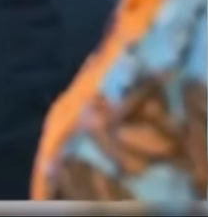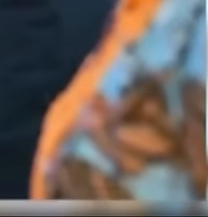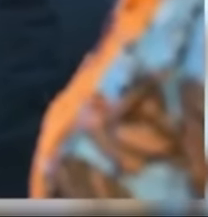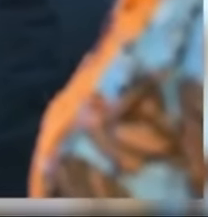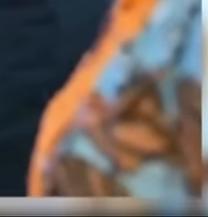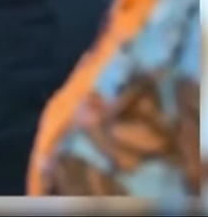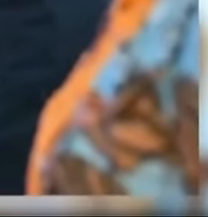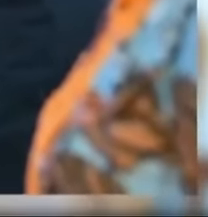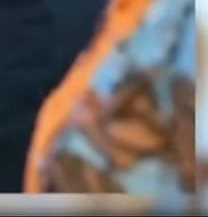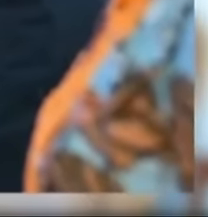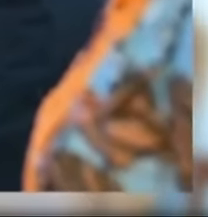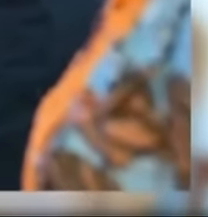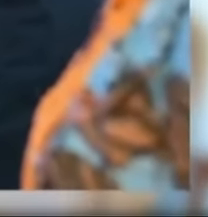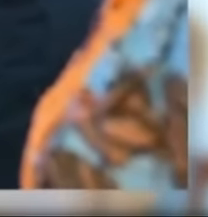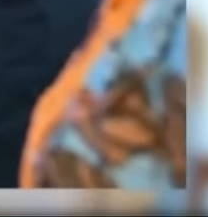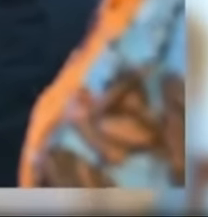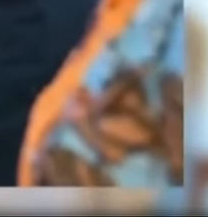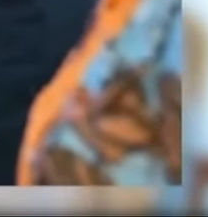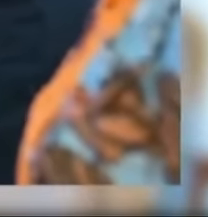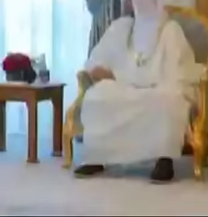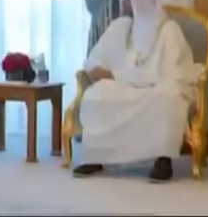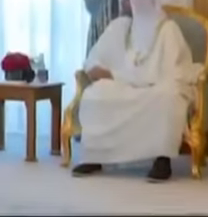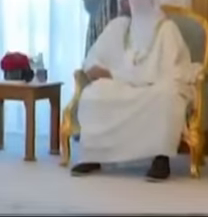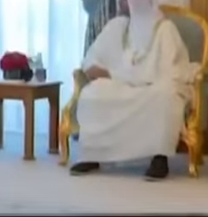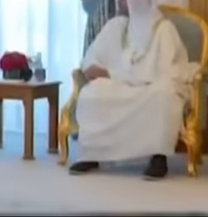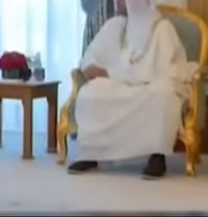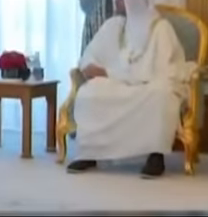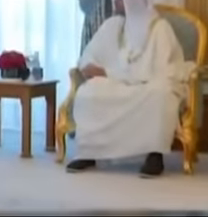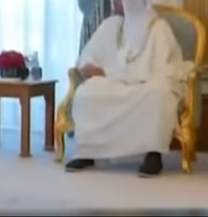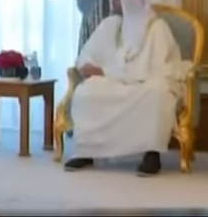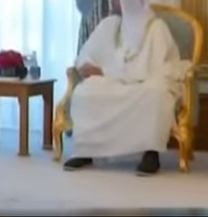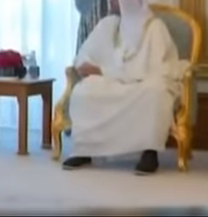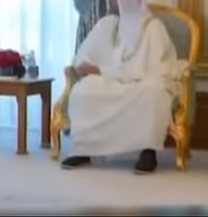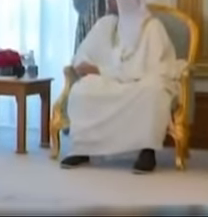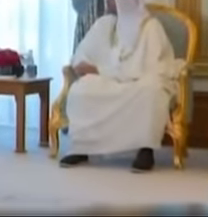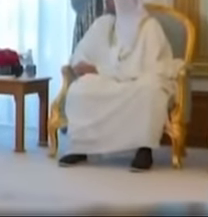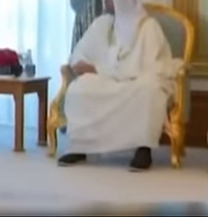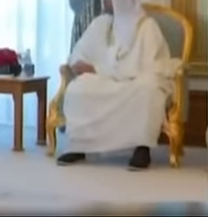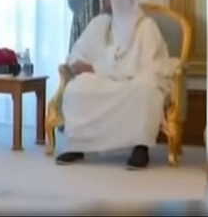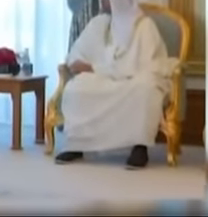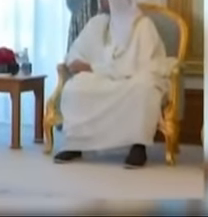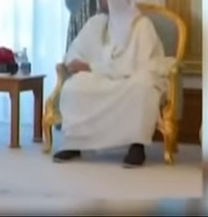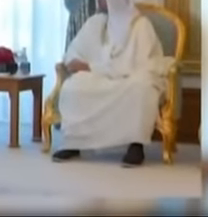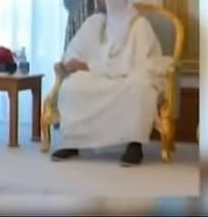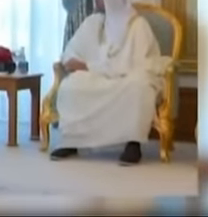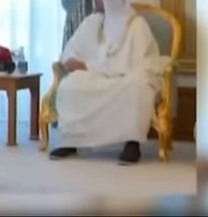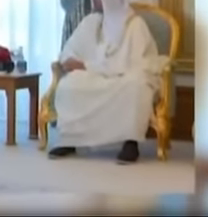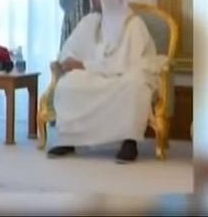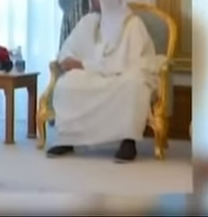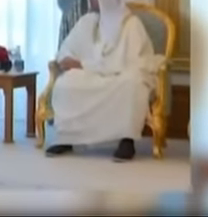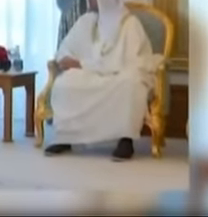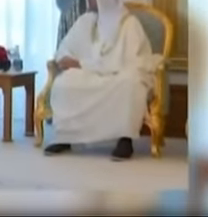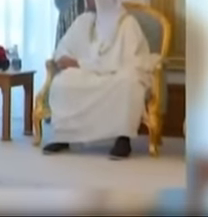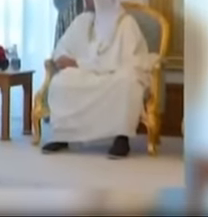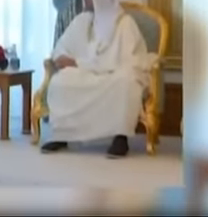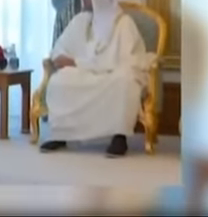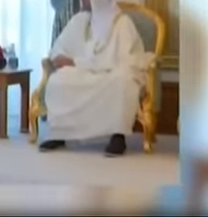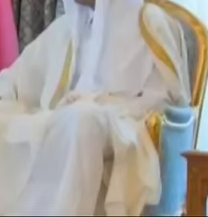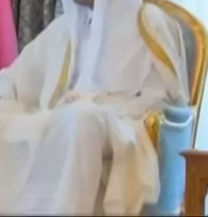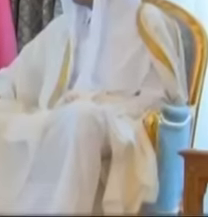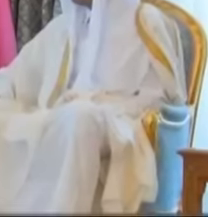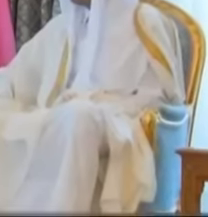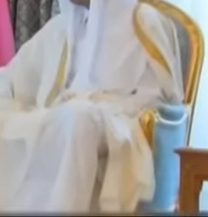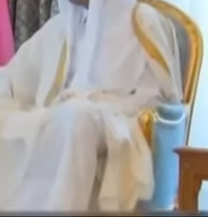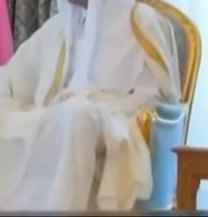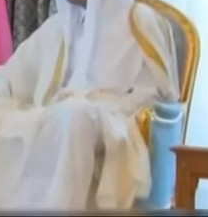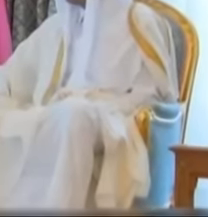été question de passer en revue le protocole d'accord signé il y a 2 ans. Des questions liées aux investissements étaient également abordées.